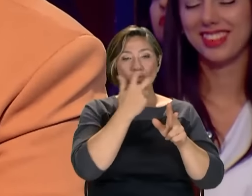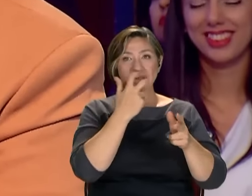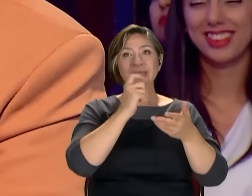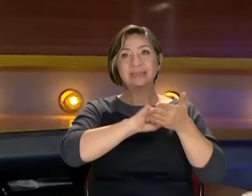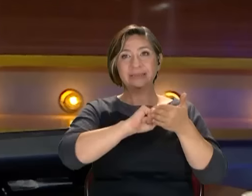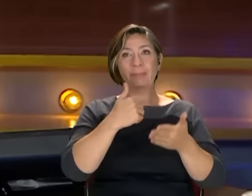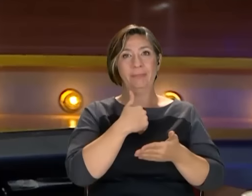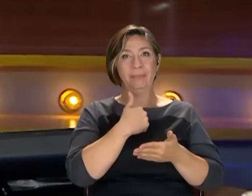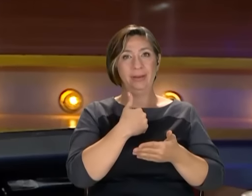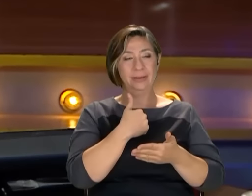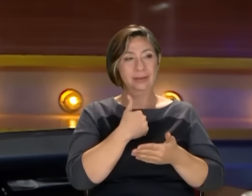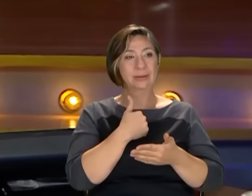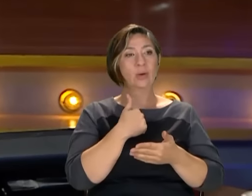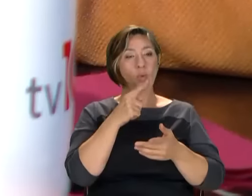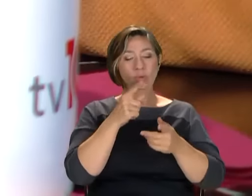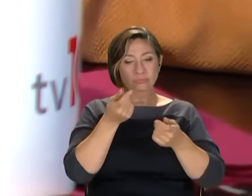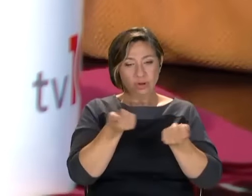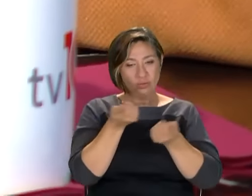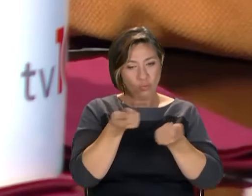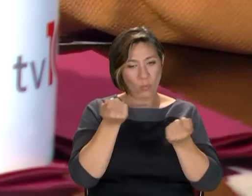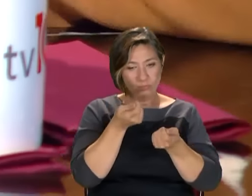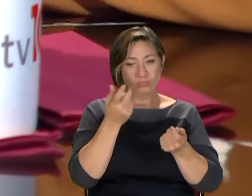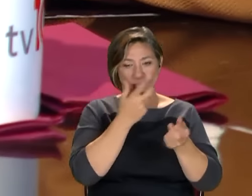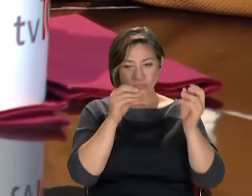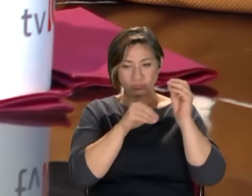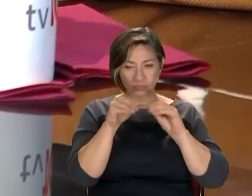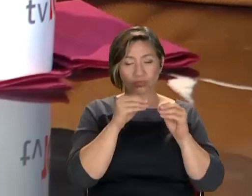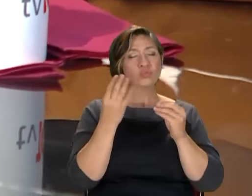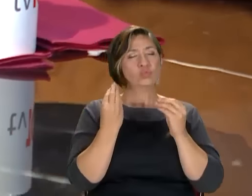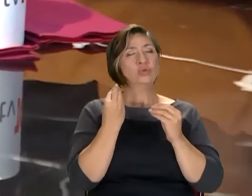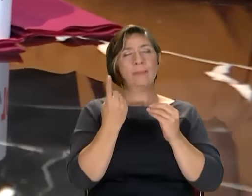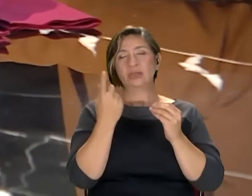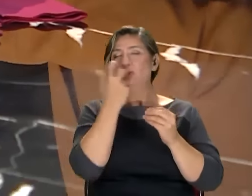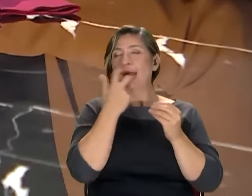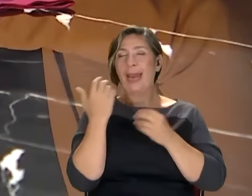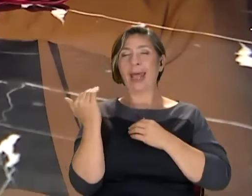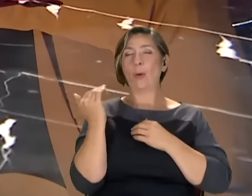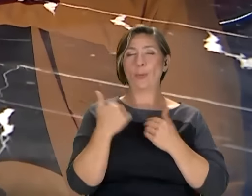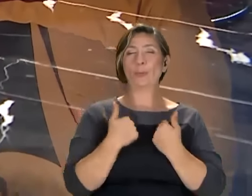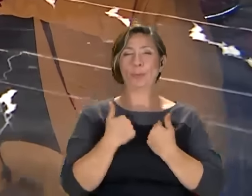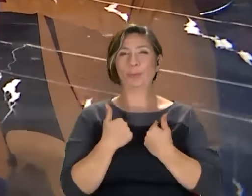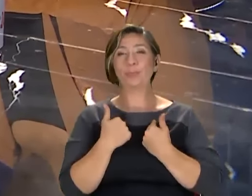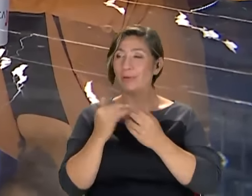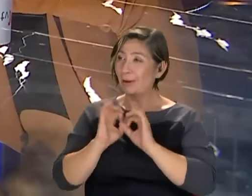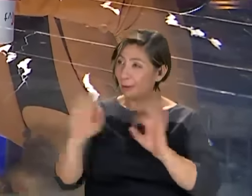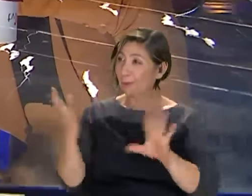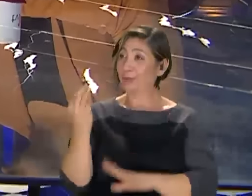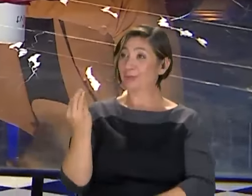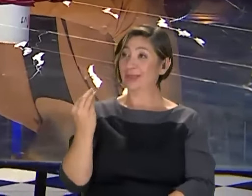ait. Güzel. Onun üzerinde çalışıyoruz. Bomba gibi bir eserle de geleceğiz inşallah. Güzel,